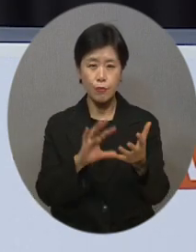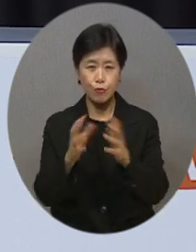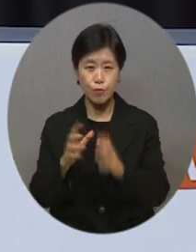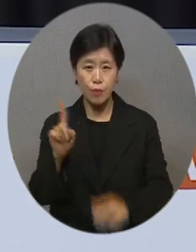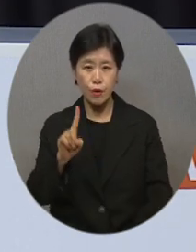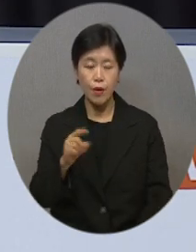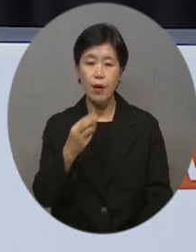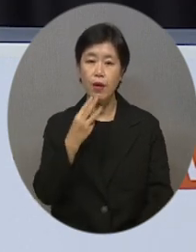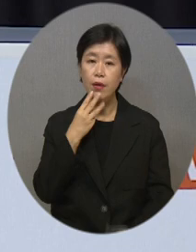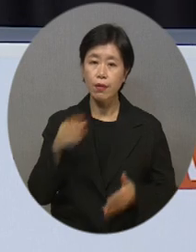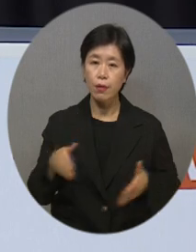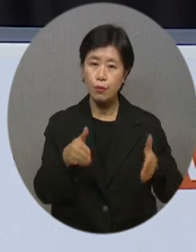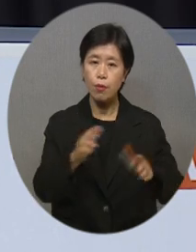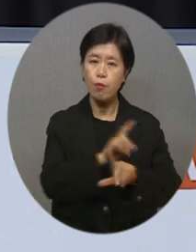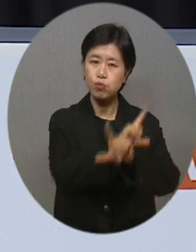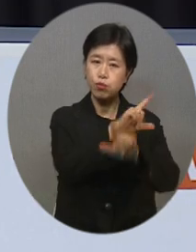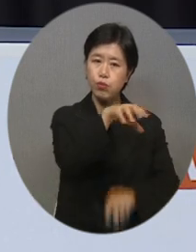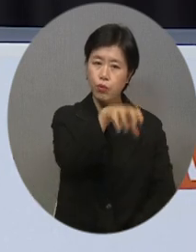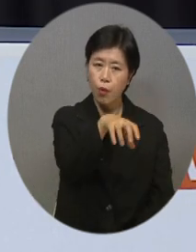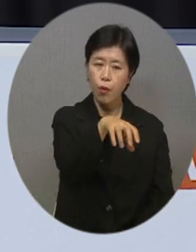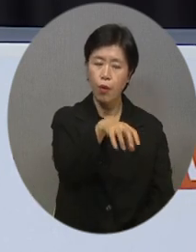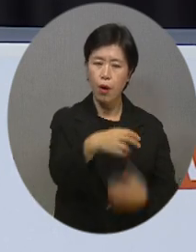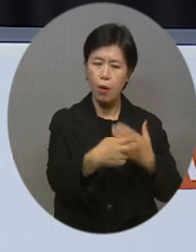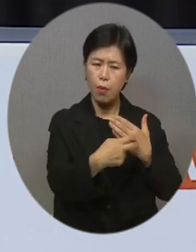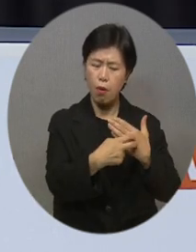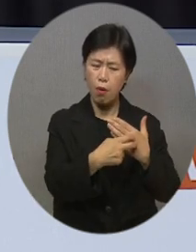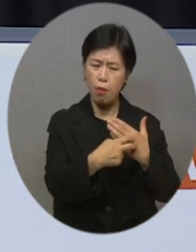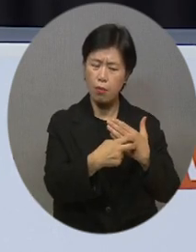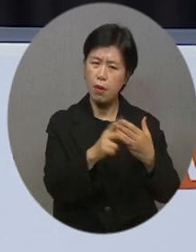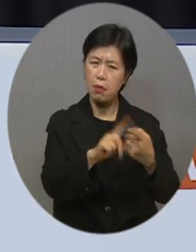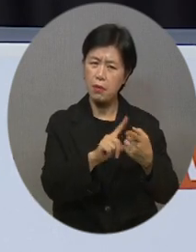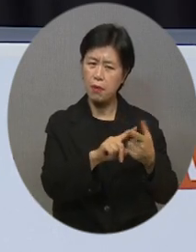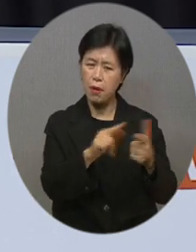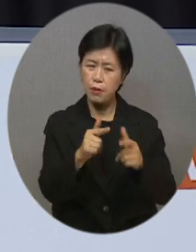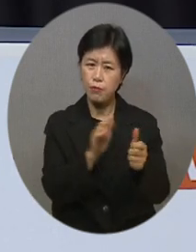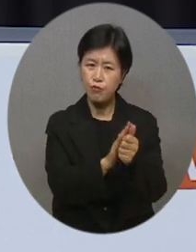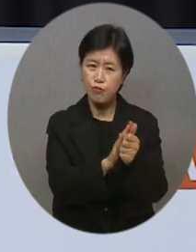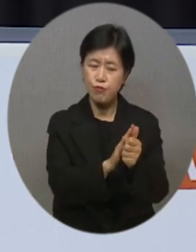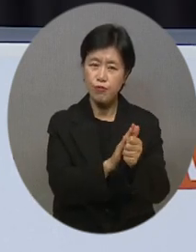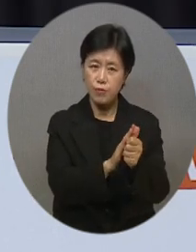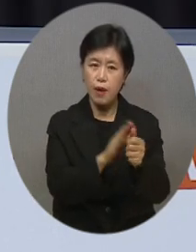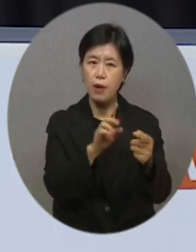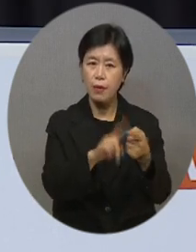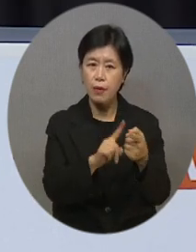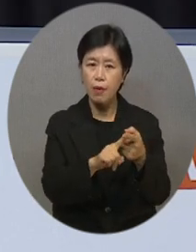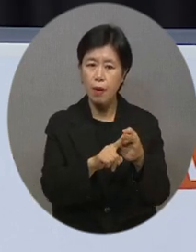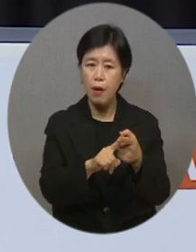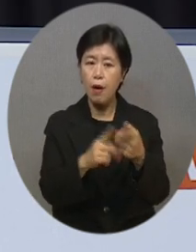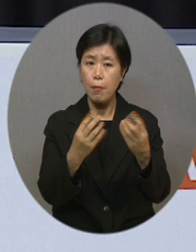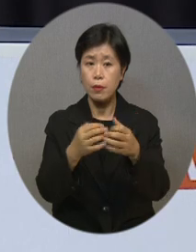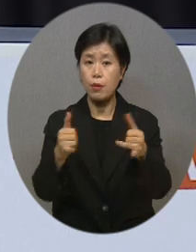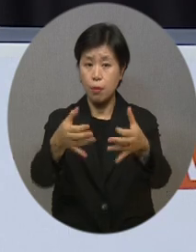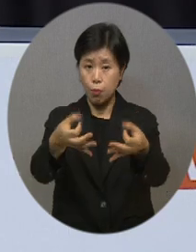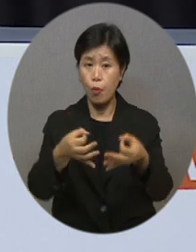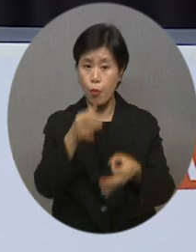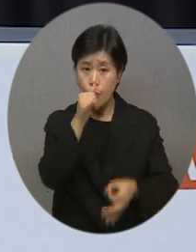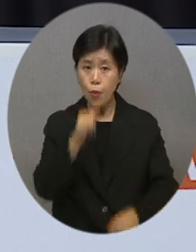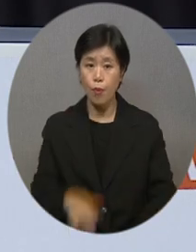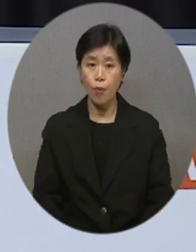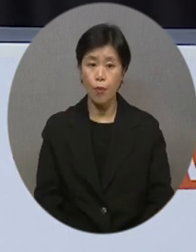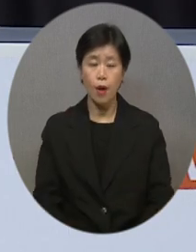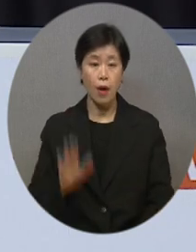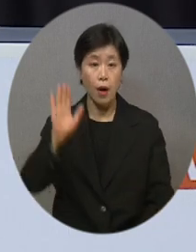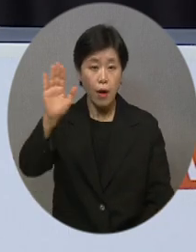문제에 대해 많은 시청자들께서 호응해 주셨습니다. 앞으로도 신문고는 의료소외 문제를 놓치지